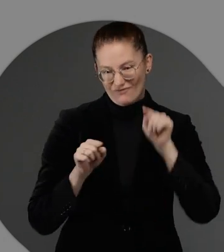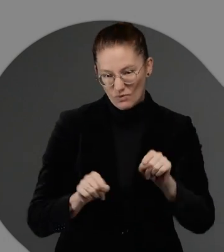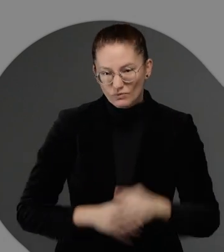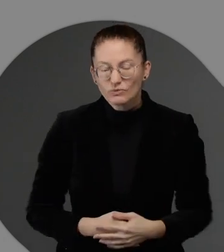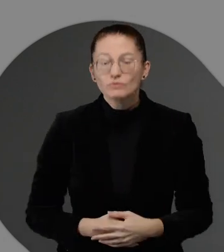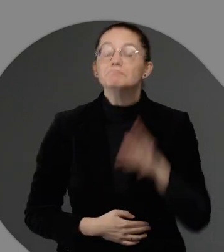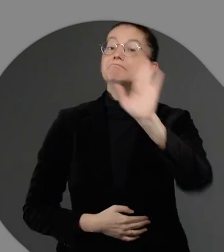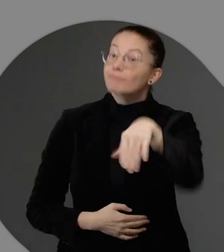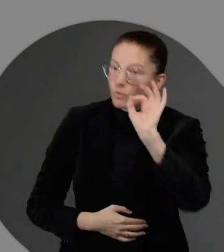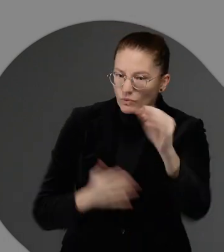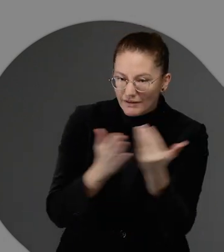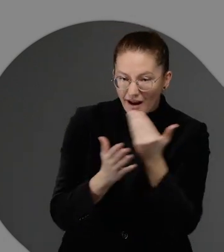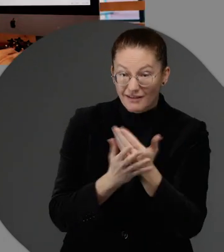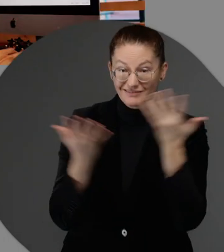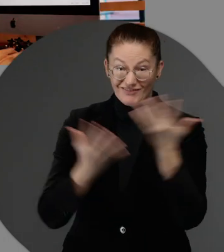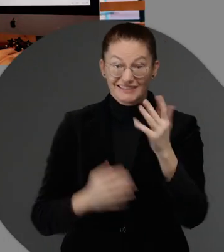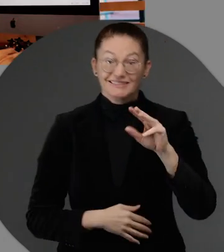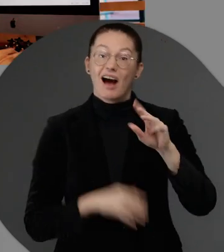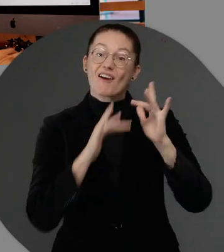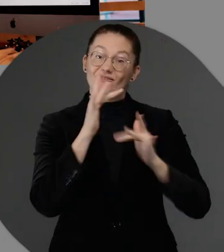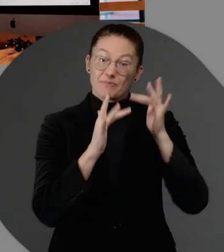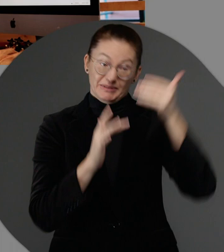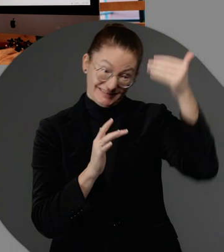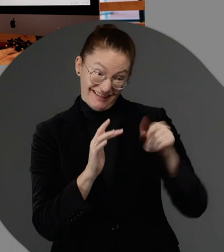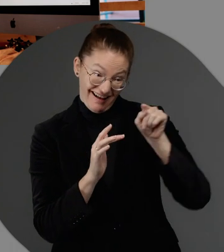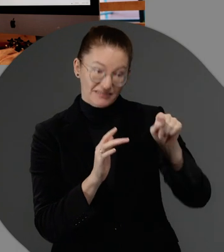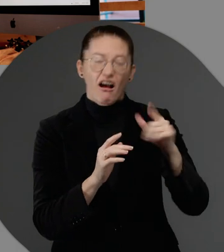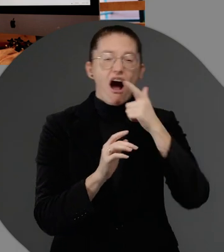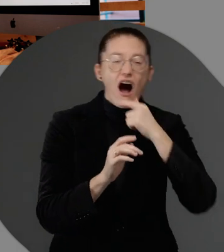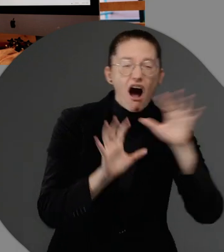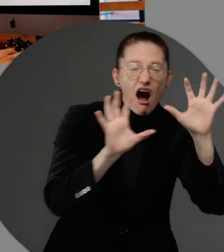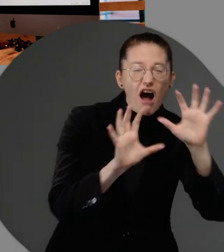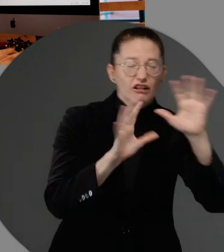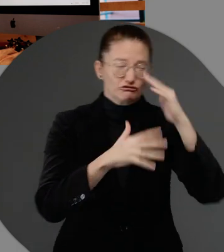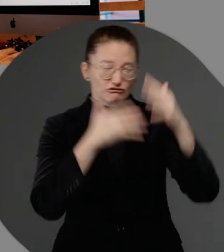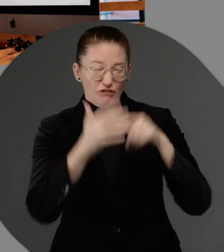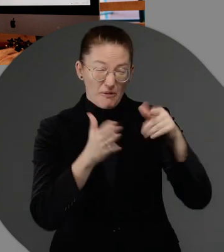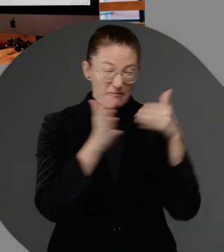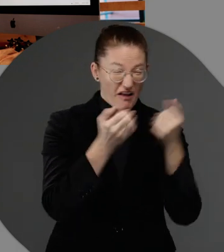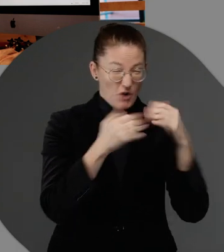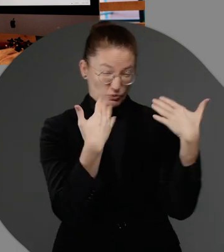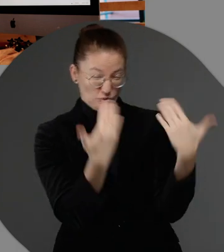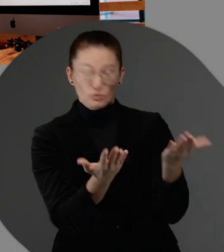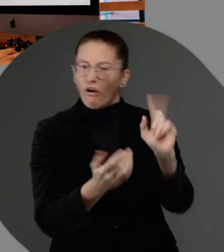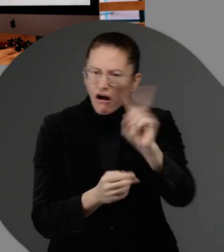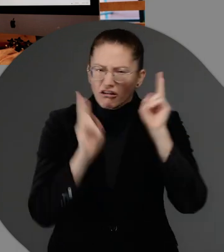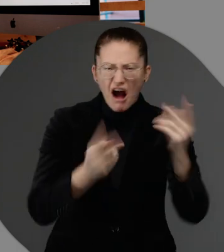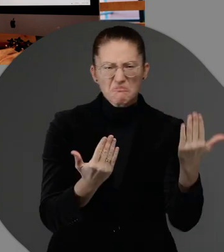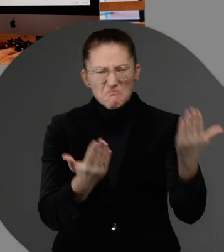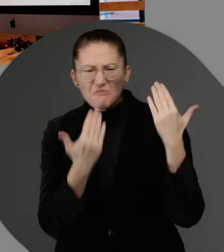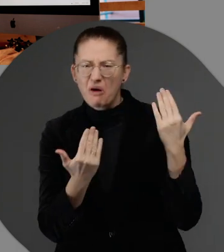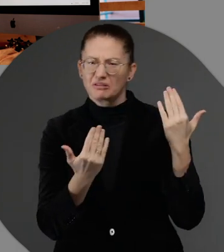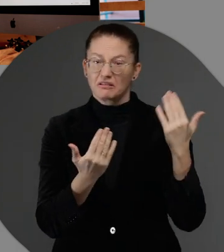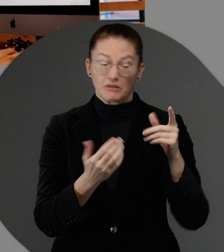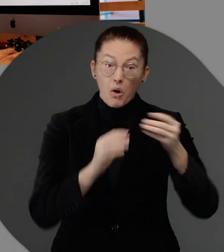Verantwortung. Die gute Nachricht ist, eine barrierefreie Website muss weder altmodisch noch verstaubt aussehen. Es ist auch nicht